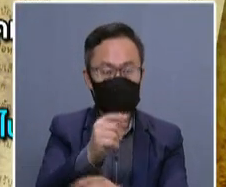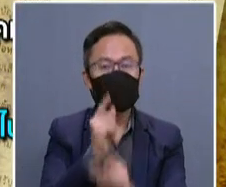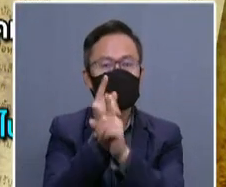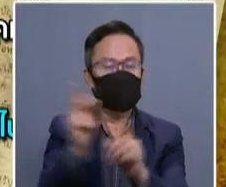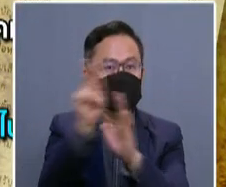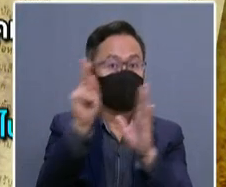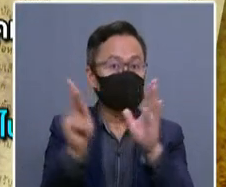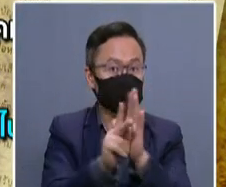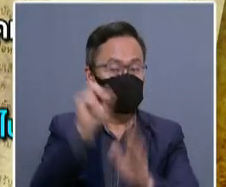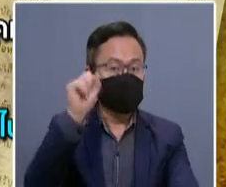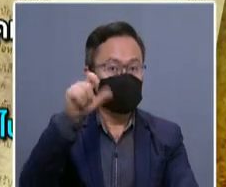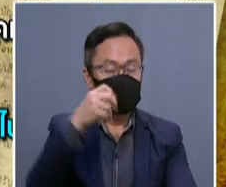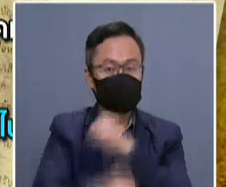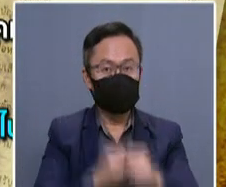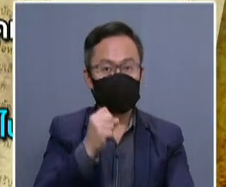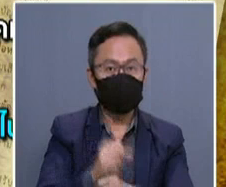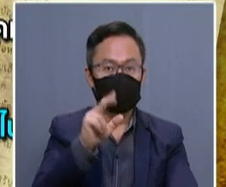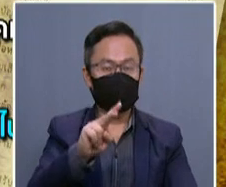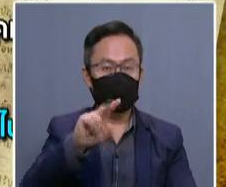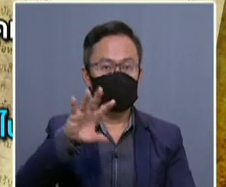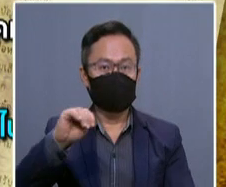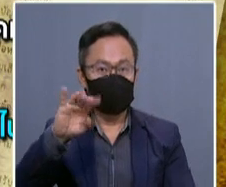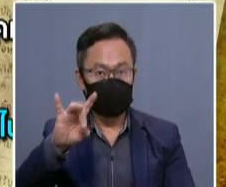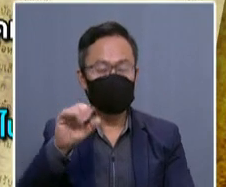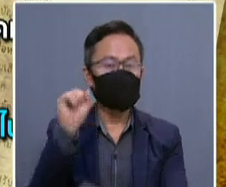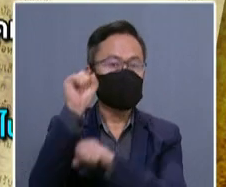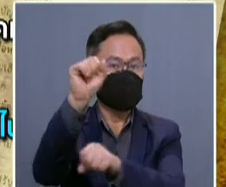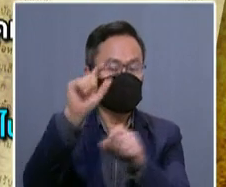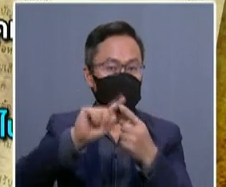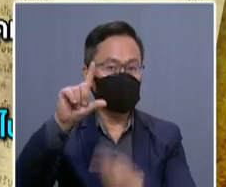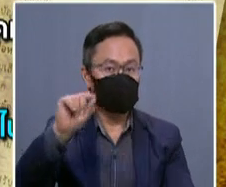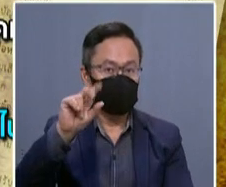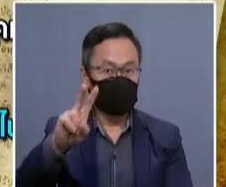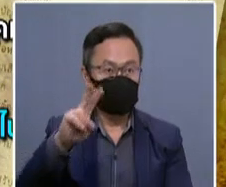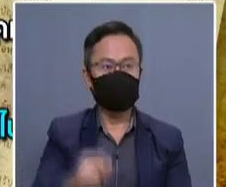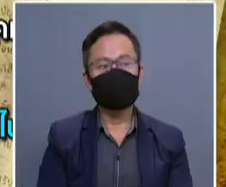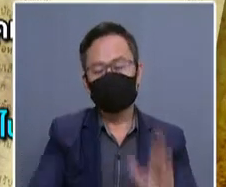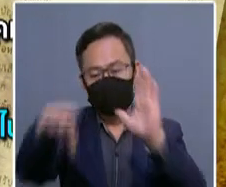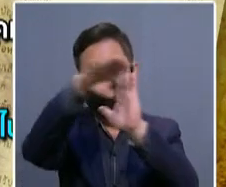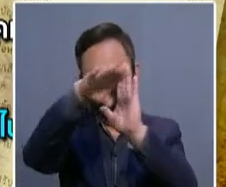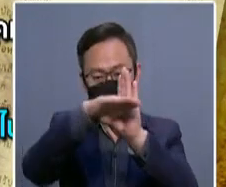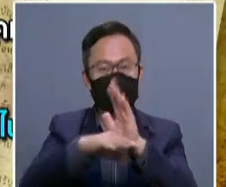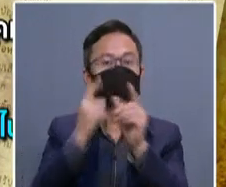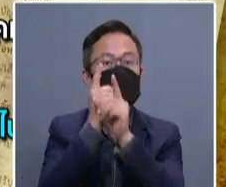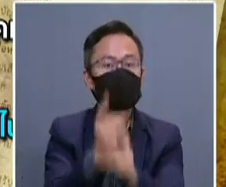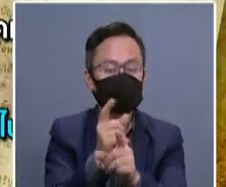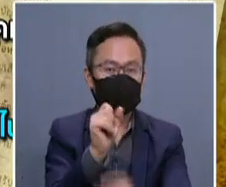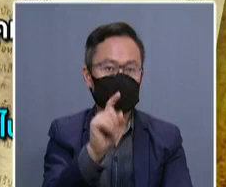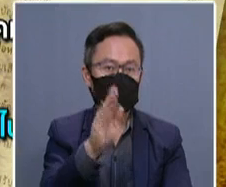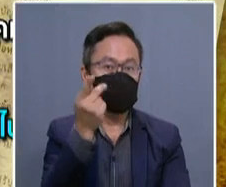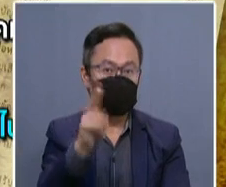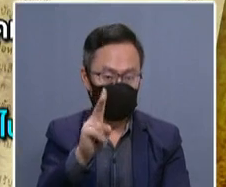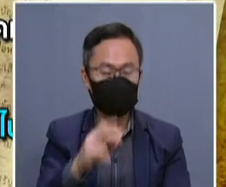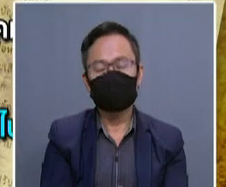ถานการณ์ฉุกเฉินพุทธศักราช2548ฉบับที่22นะฮะสาระสำคัญก็ตามที่สบคแถลงคือการยกม